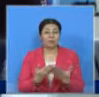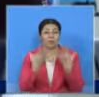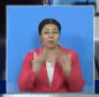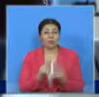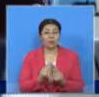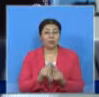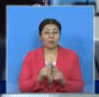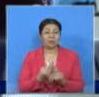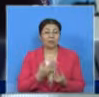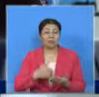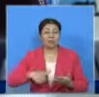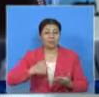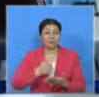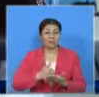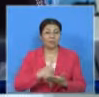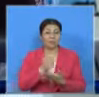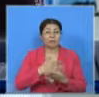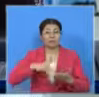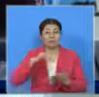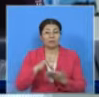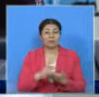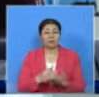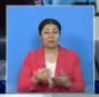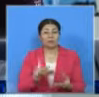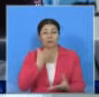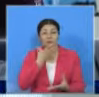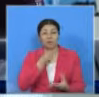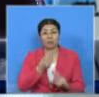столица очень яркая, сияющая яркими огнями,